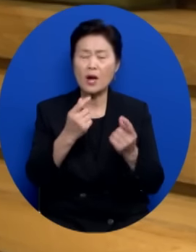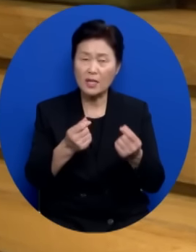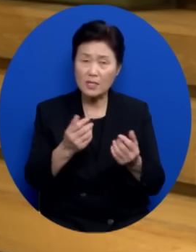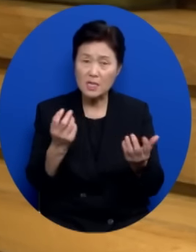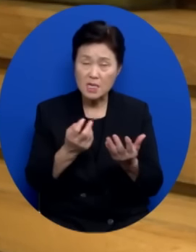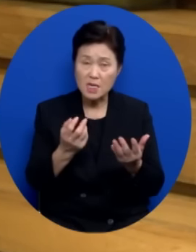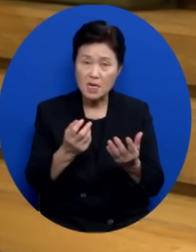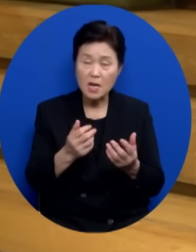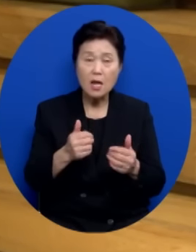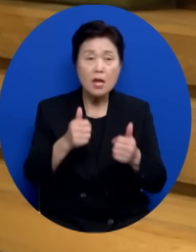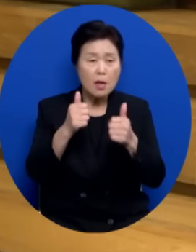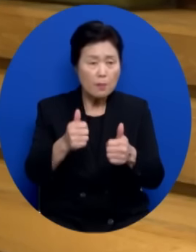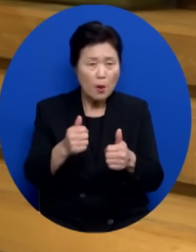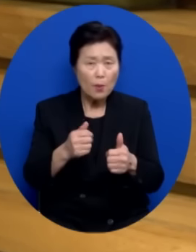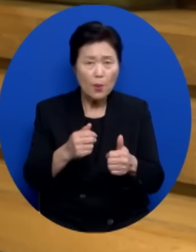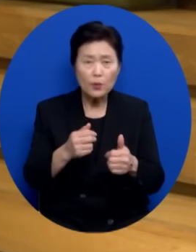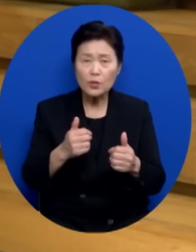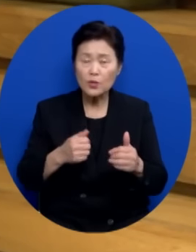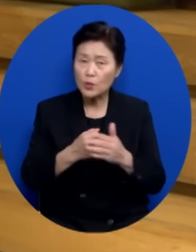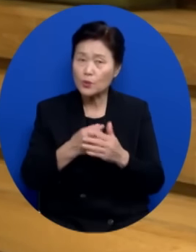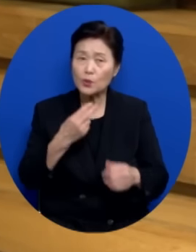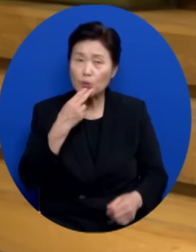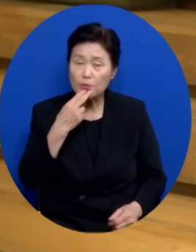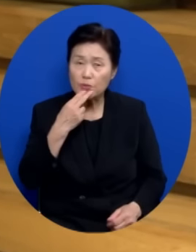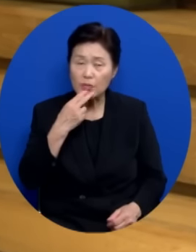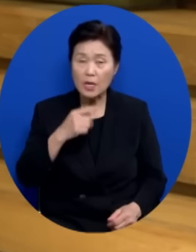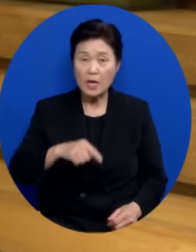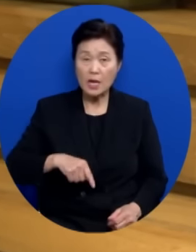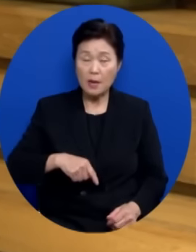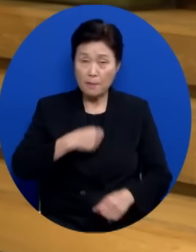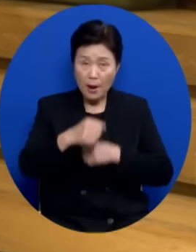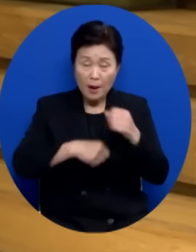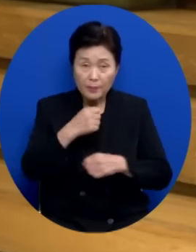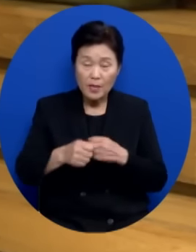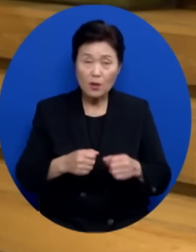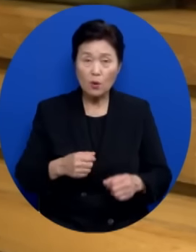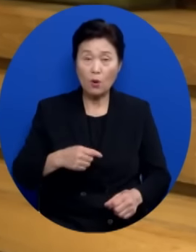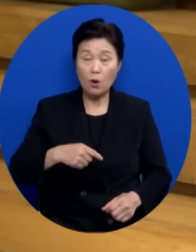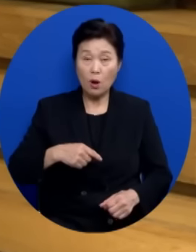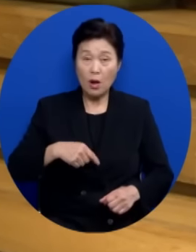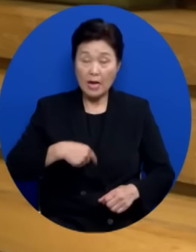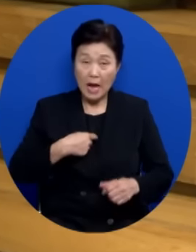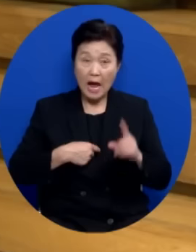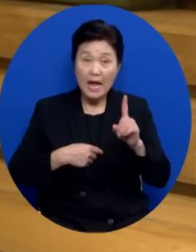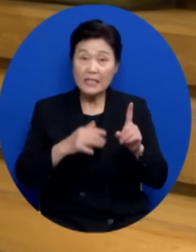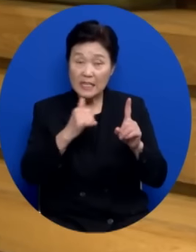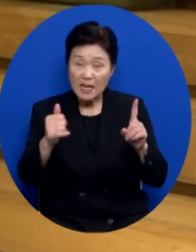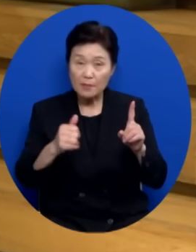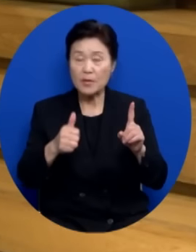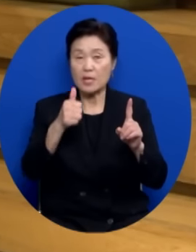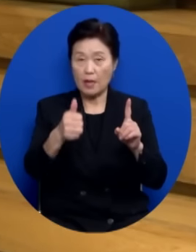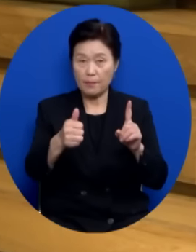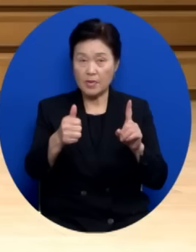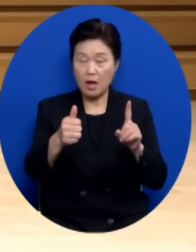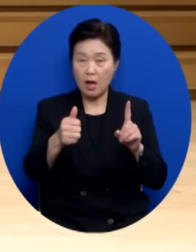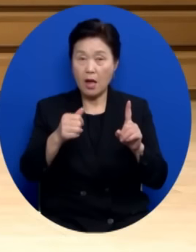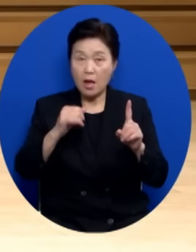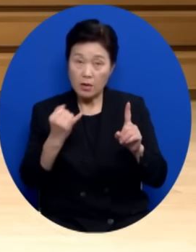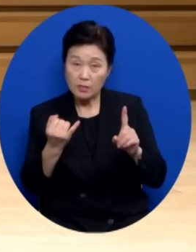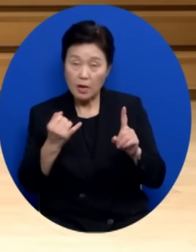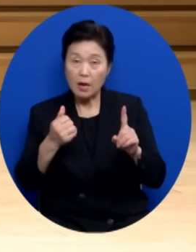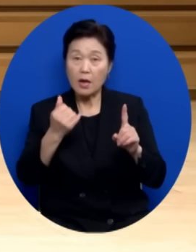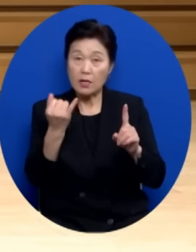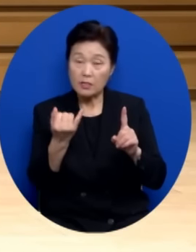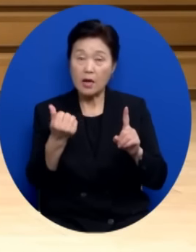법원의 어떤 그런 것도 없이 자기 마음대로 남자가 될 수 있고 여자가 될 수 있다. 그럼 이 사회가 어떻게 되겠어요? 캐나다 같은